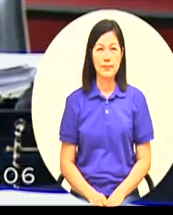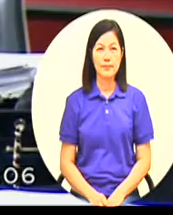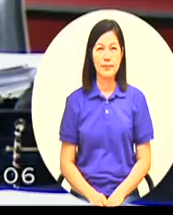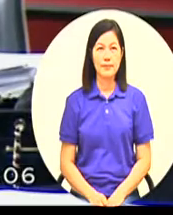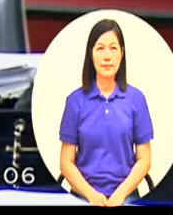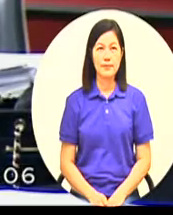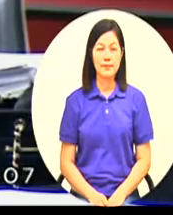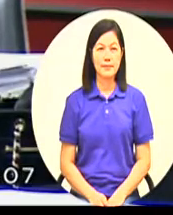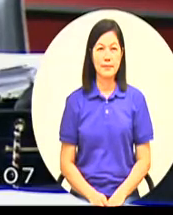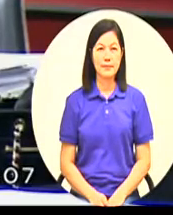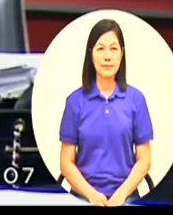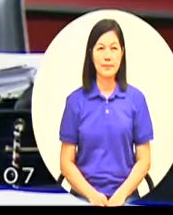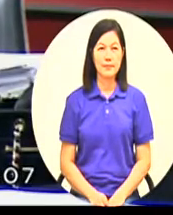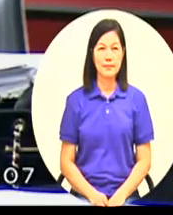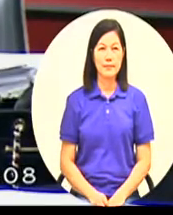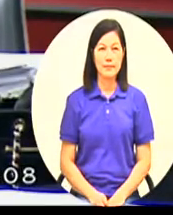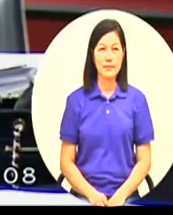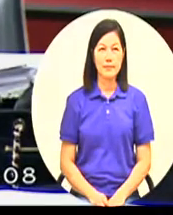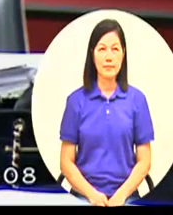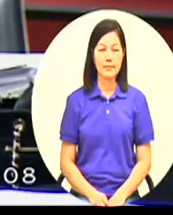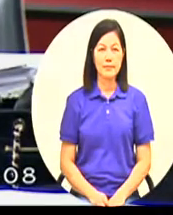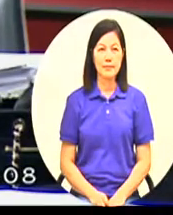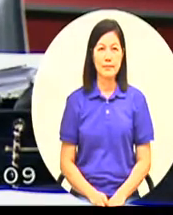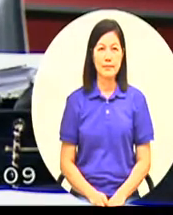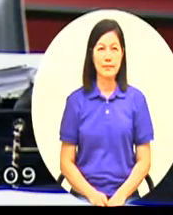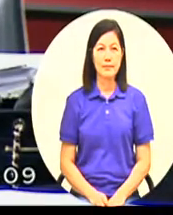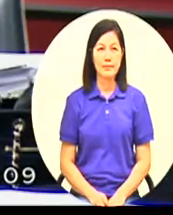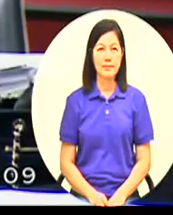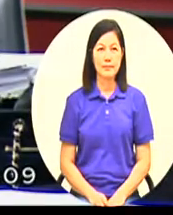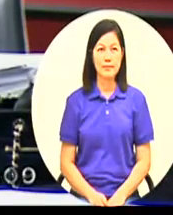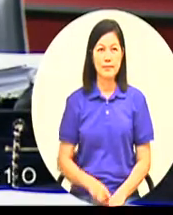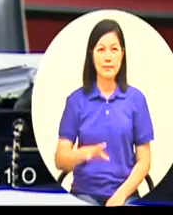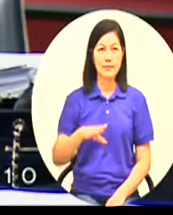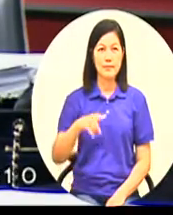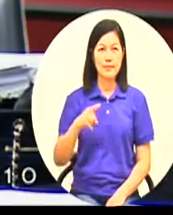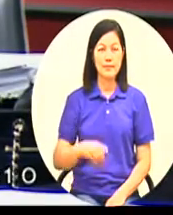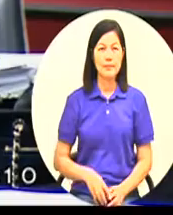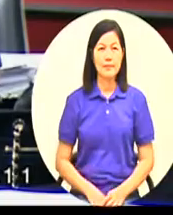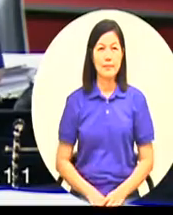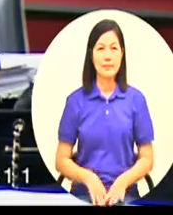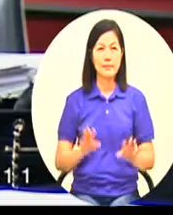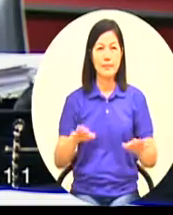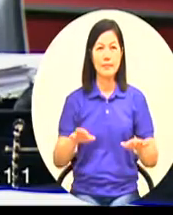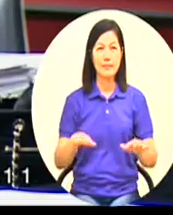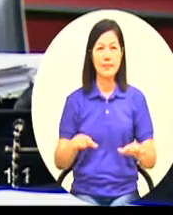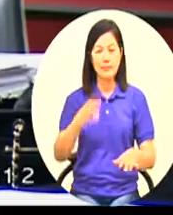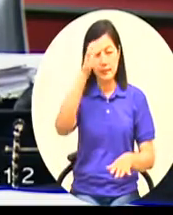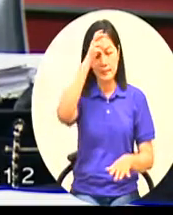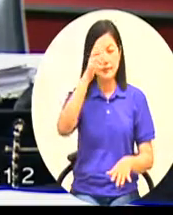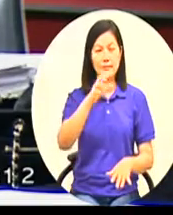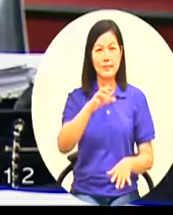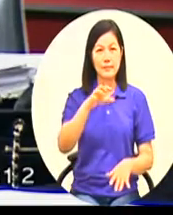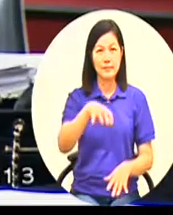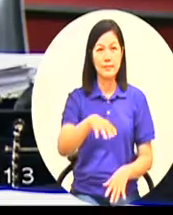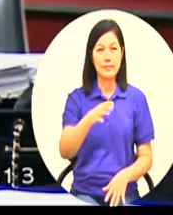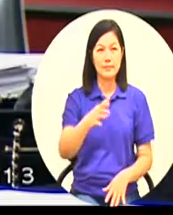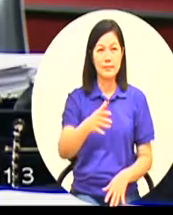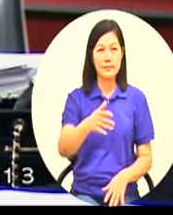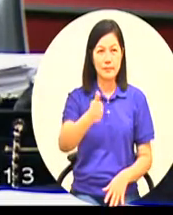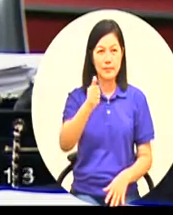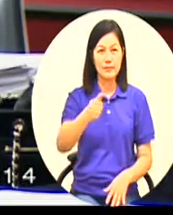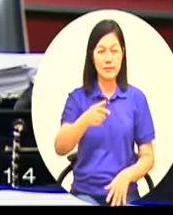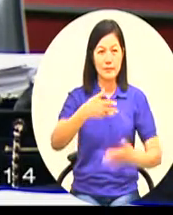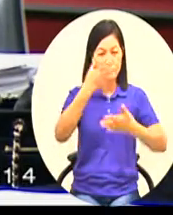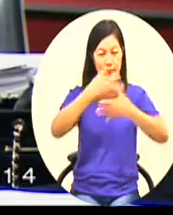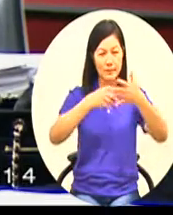好，那个一个一个举出来啊。好啦，首先那个今天那个我们警察局局长的简报放了影片哦，